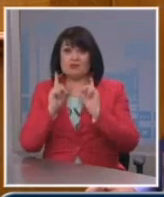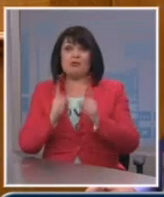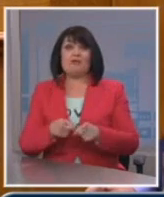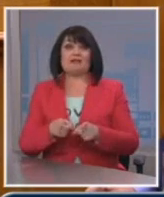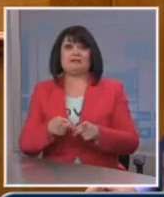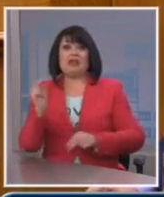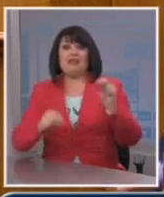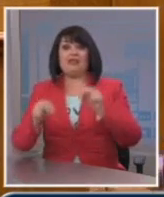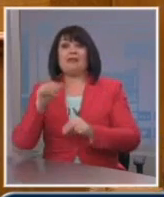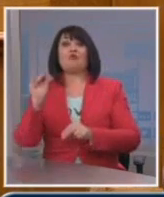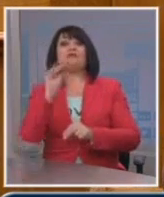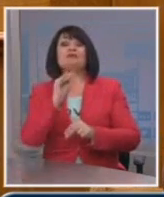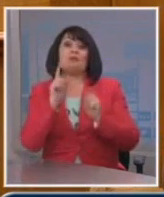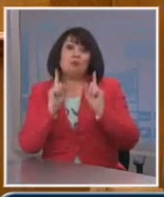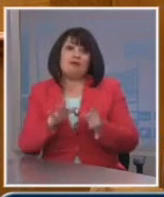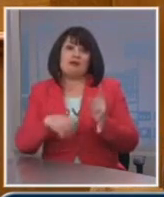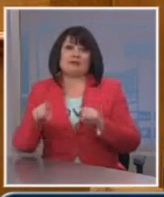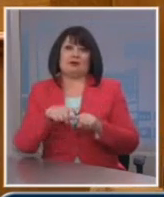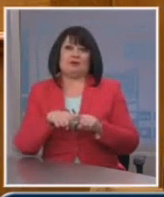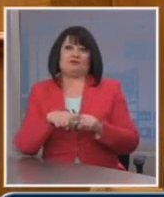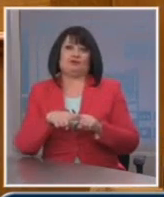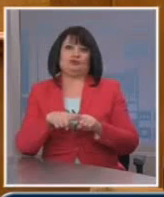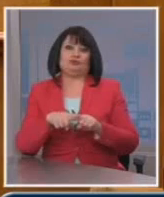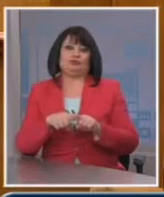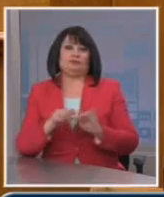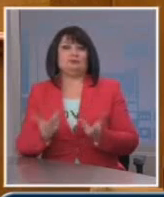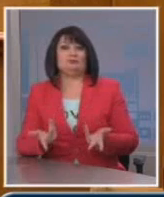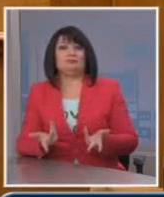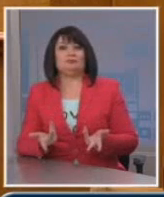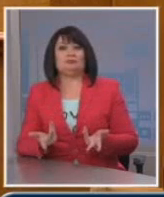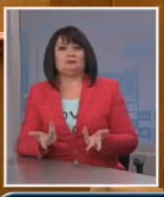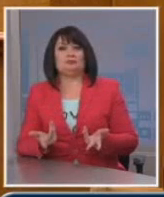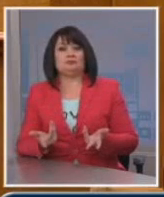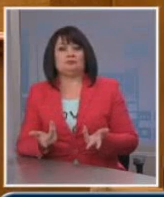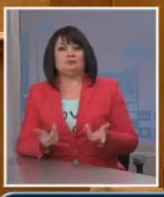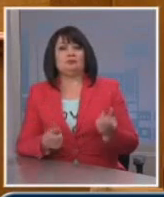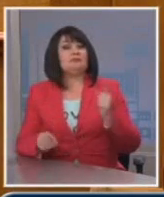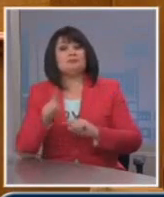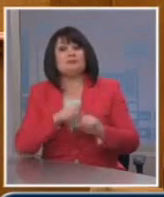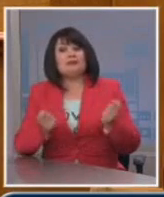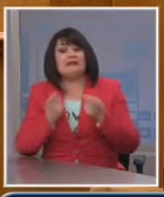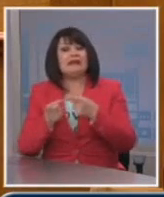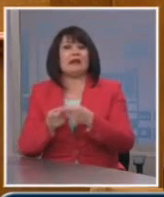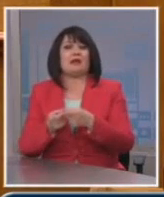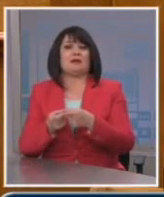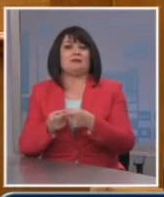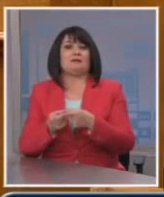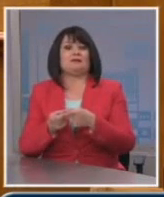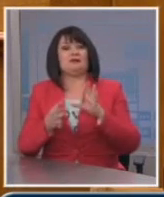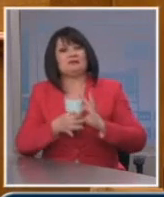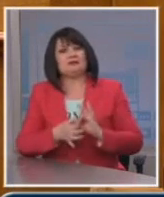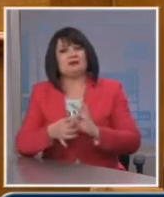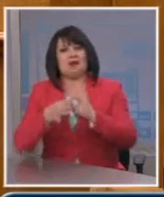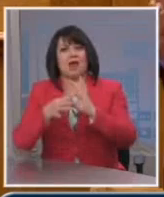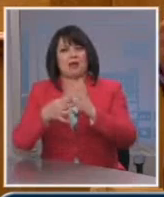δημοψήφισμα. Όμως, ποια είναι η λαθροκυρία η οποία διαπράτεται διαρκώς στον πολιτικό